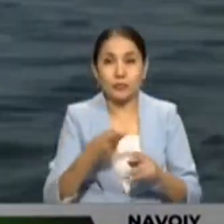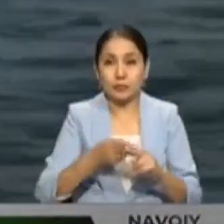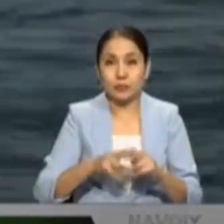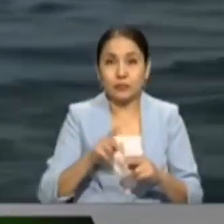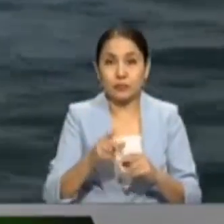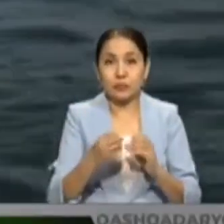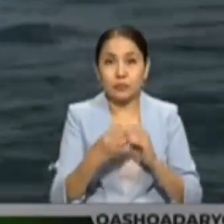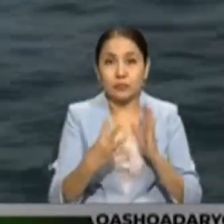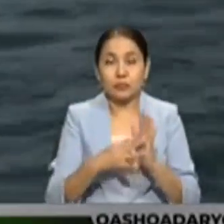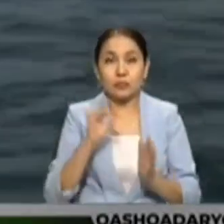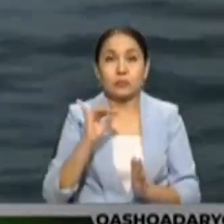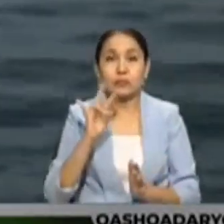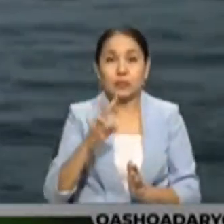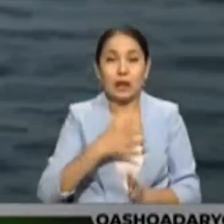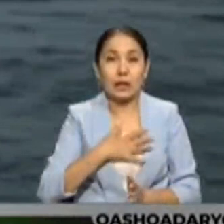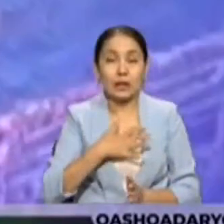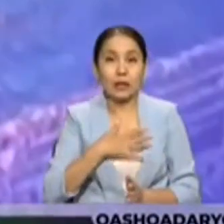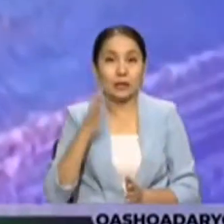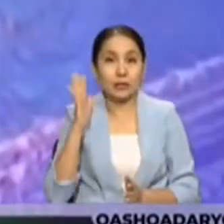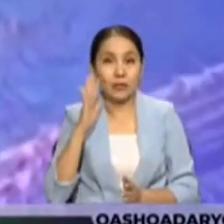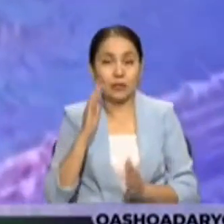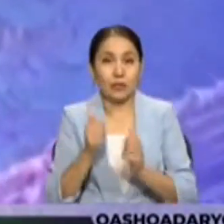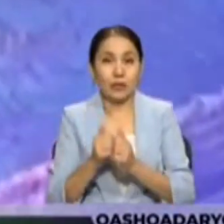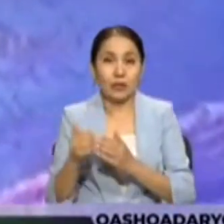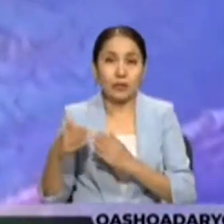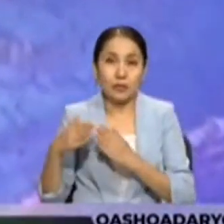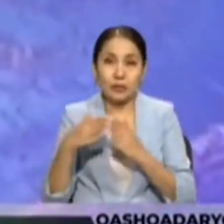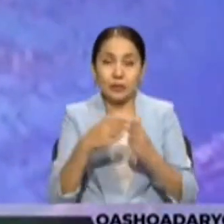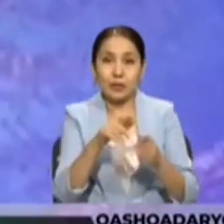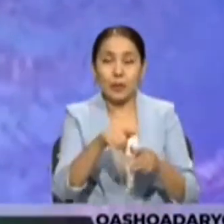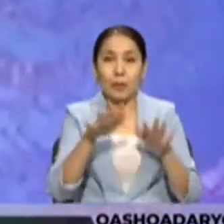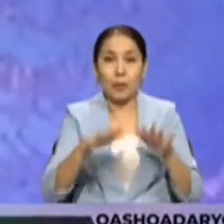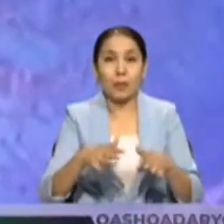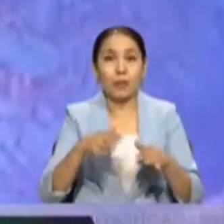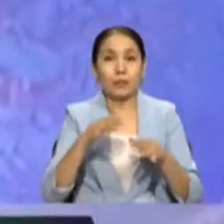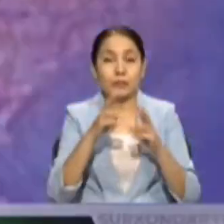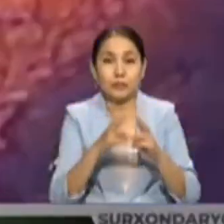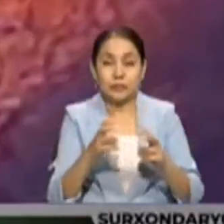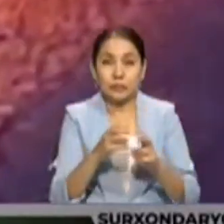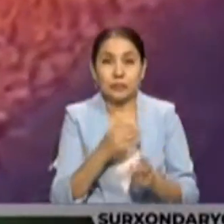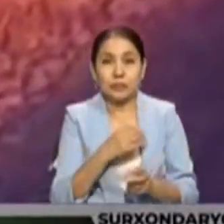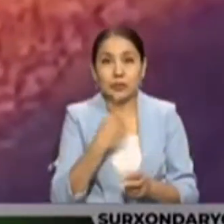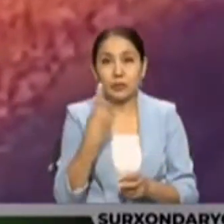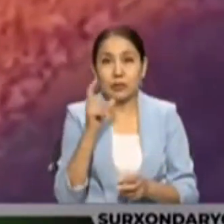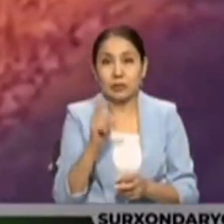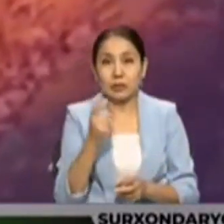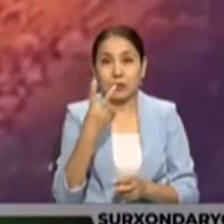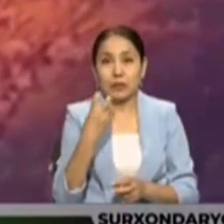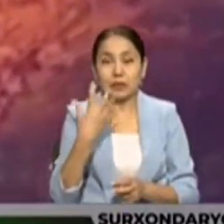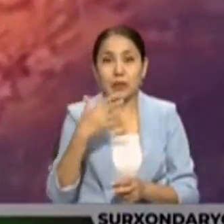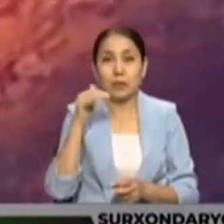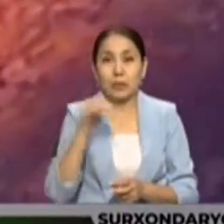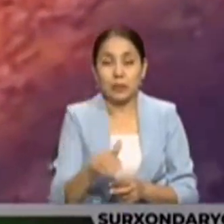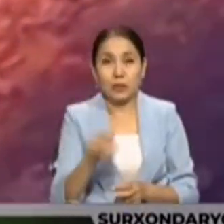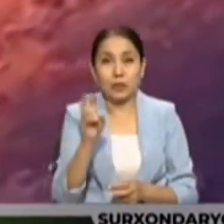batiskaf 19 iyunda Kanada qirg'oqlari yaqinida Titanik kemasi cho'kib ketgan joyga yo'l olgandi. Ekspeditsiya bir kishi uchun 250 ming